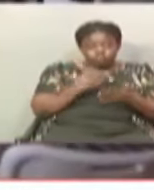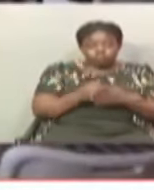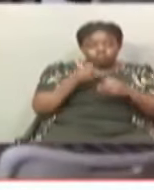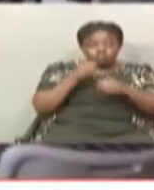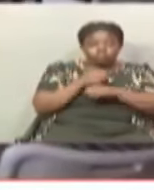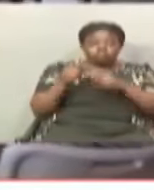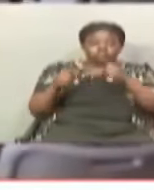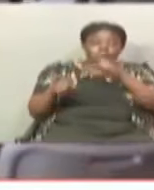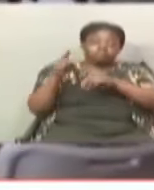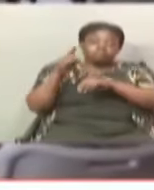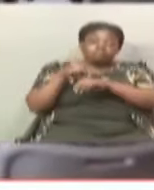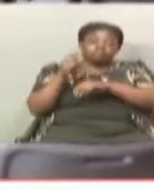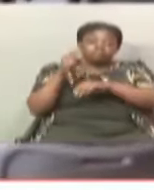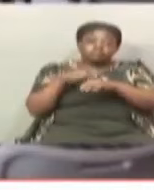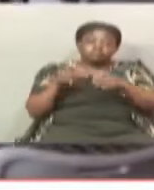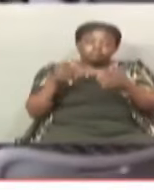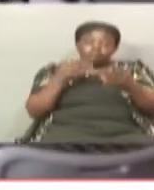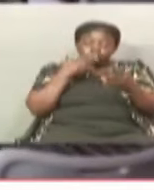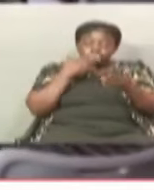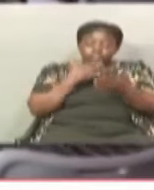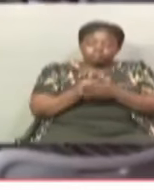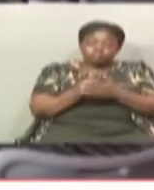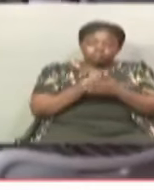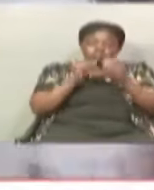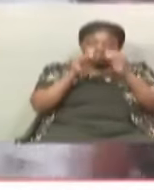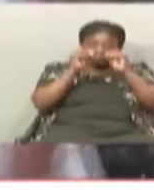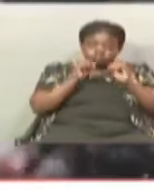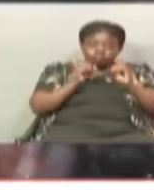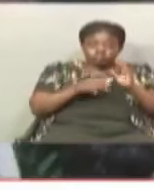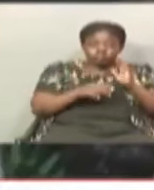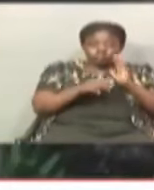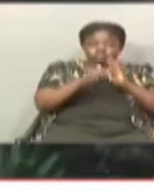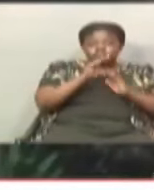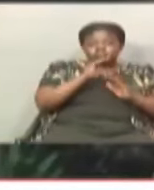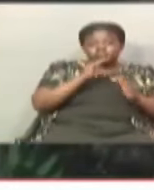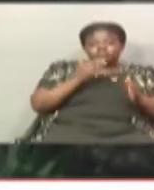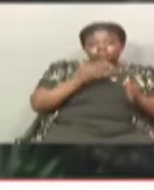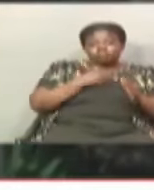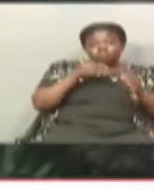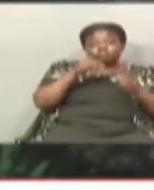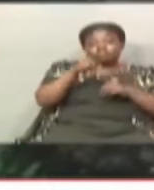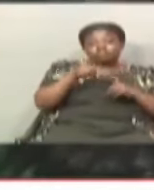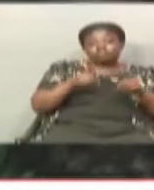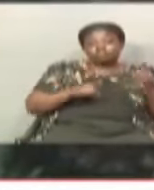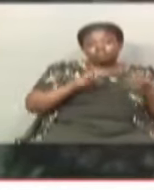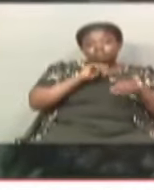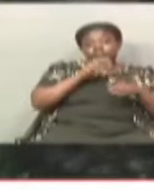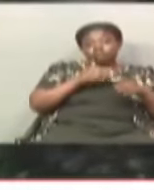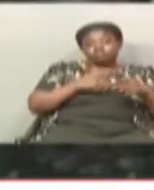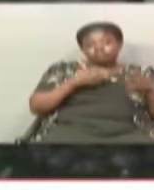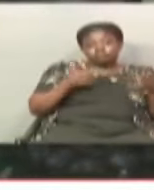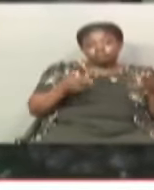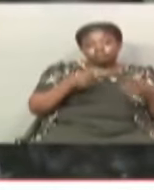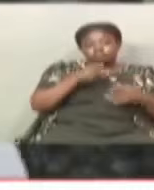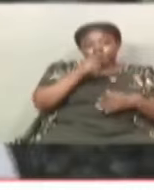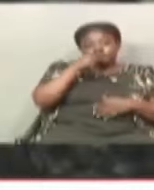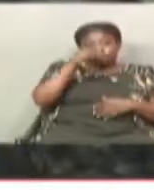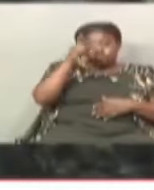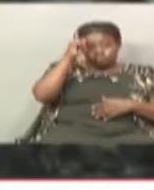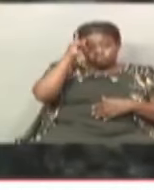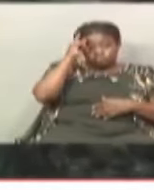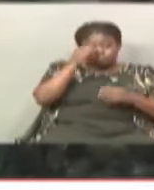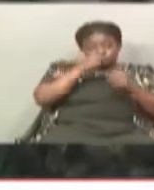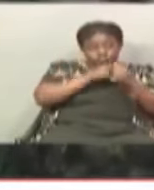okuyita obulungi akwesigamiza ku kugumba somesa abatendeke tuyina ba directors baffe bazadde